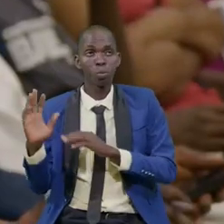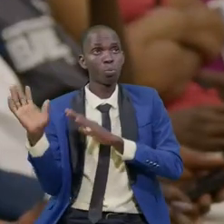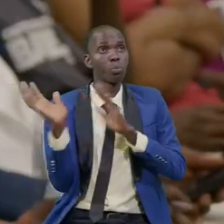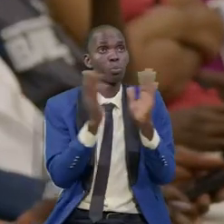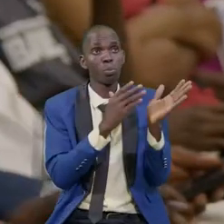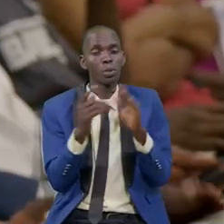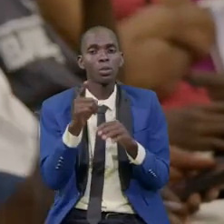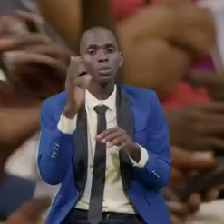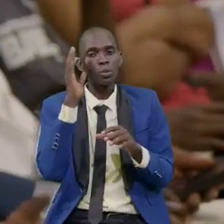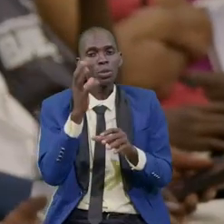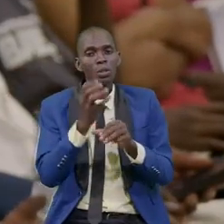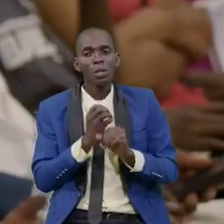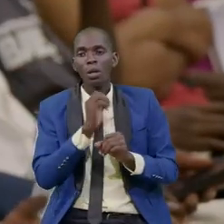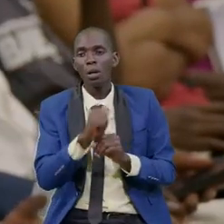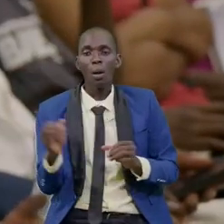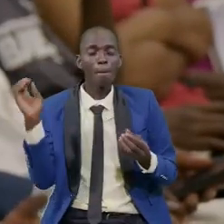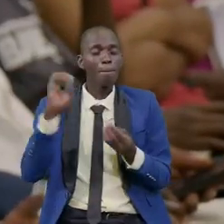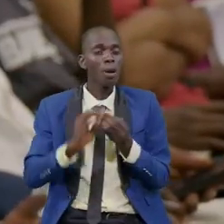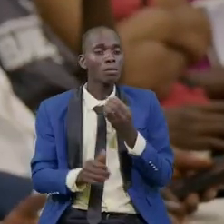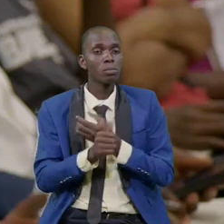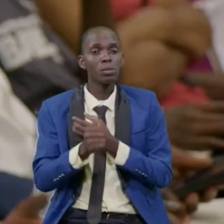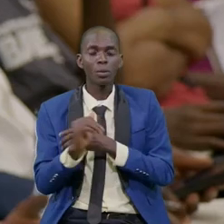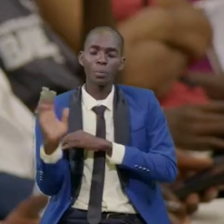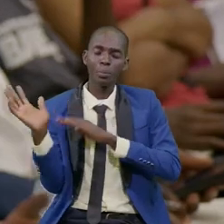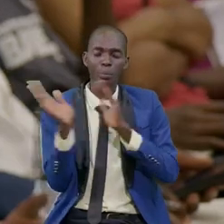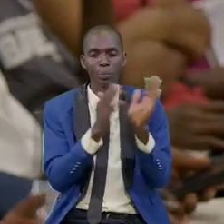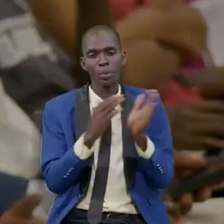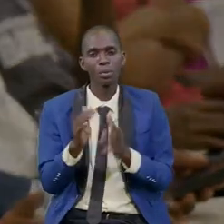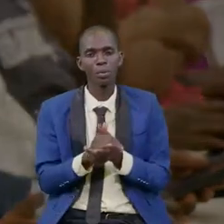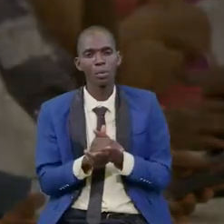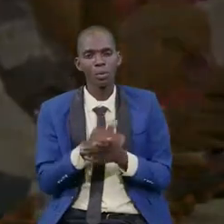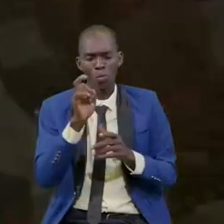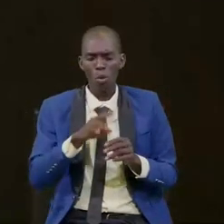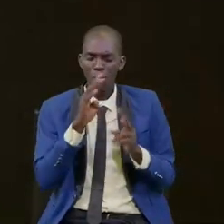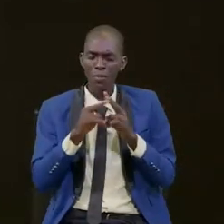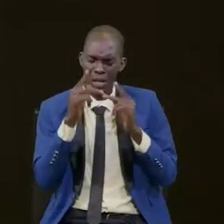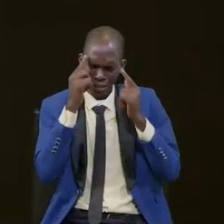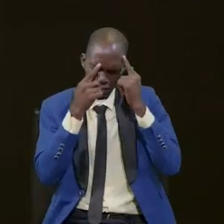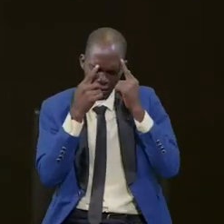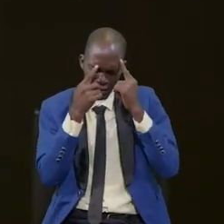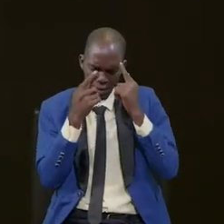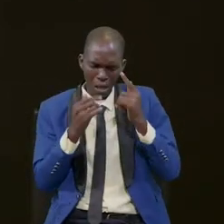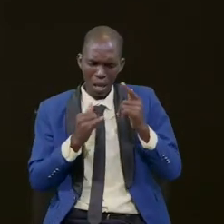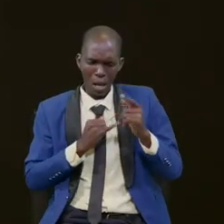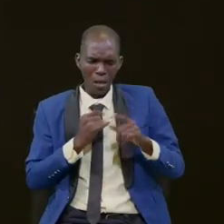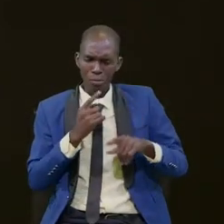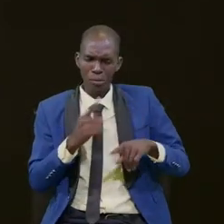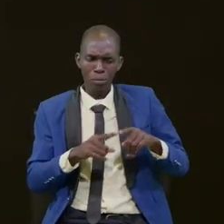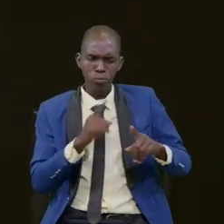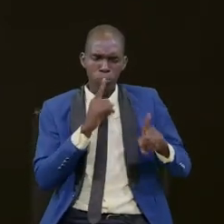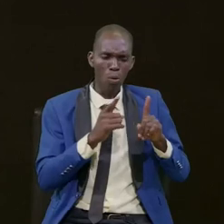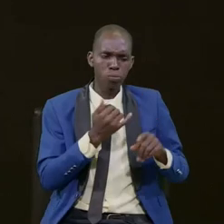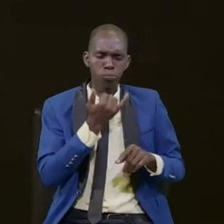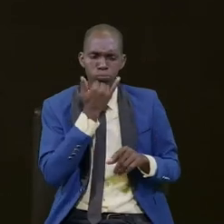la tempête. C'est pourquoi il faut être très prévenant. Il ne faut pas parler comme ça à la personne. Là. Peut-être elle la mérite,